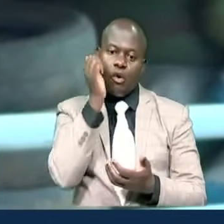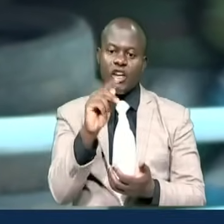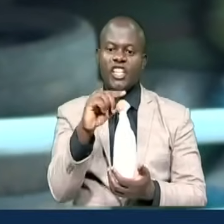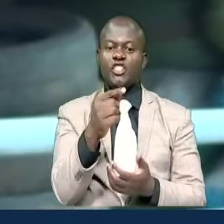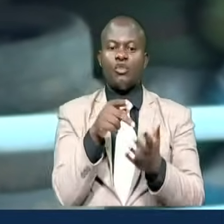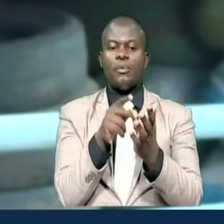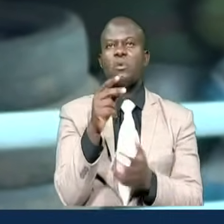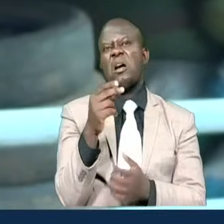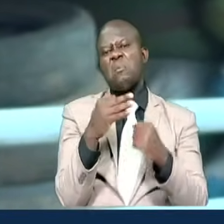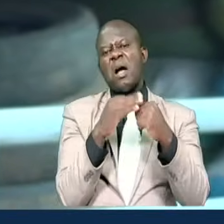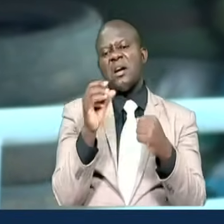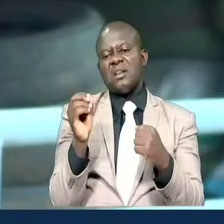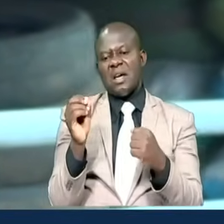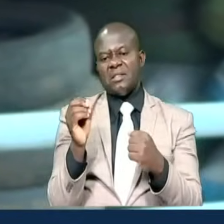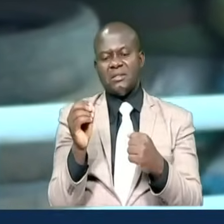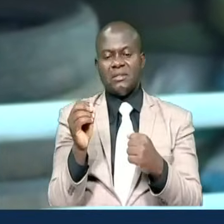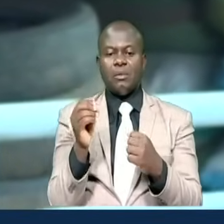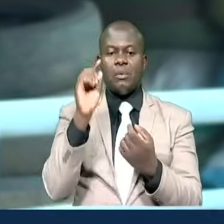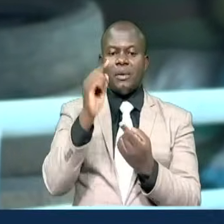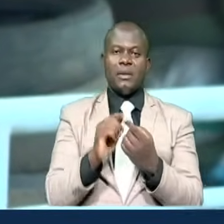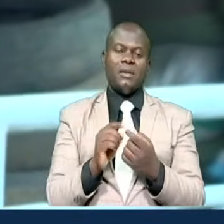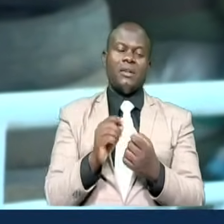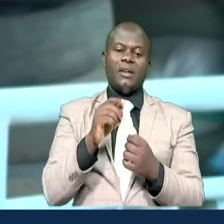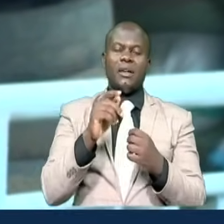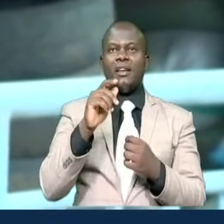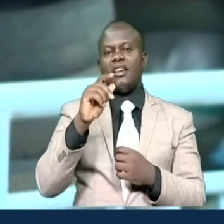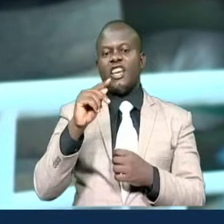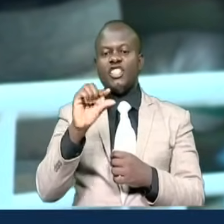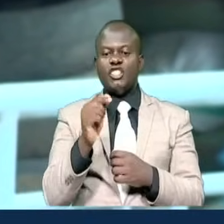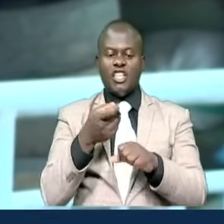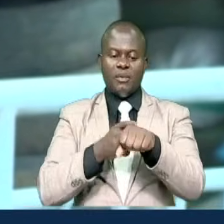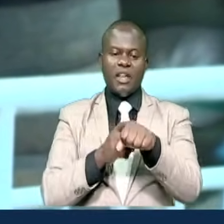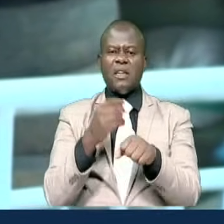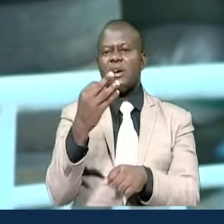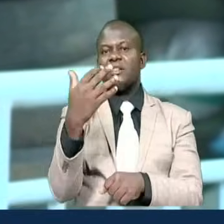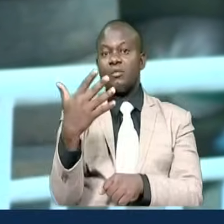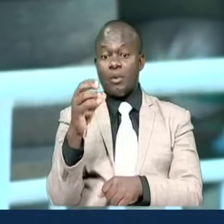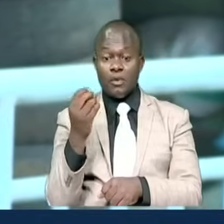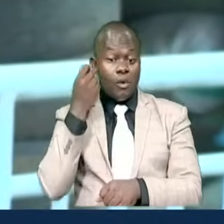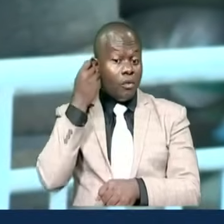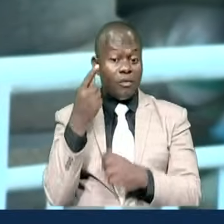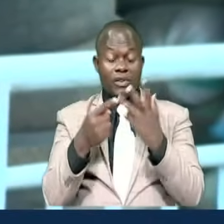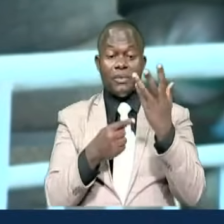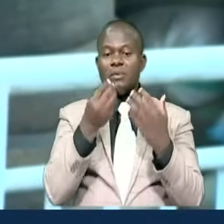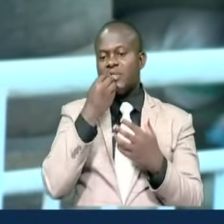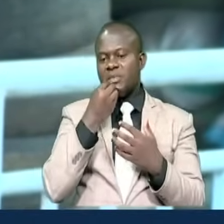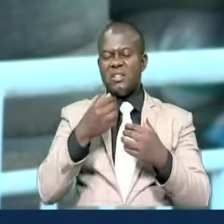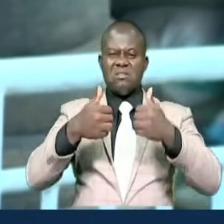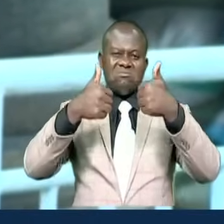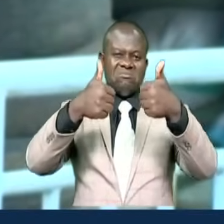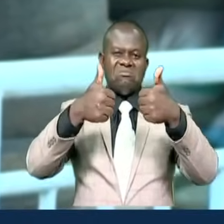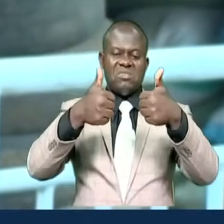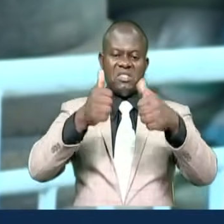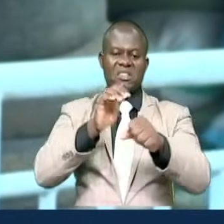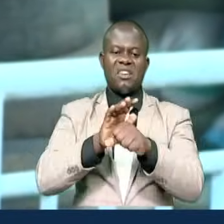ariko byageze kuri 7,000 ibirayi ni 8,850 ariko byageze kuri 3,500 ubwo rero urumva ibintu by'imirire bihagaze neza muri iminsi